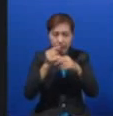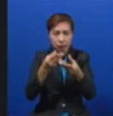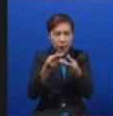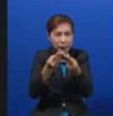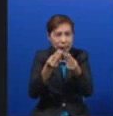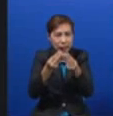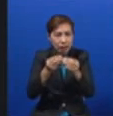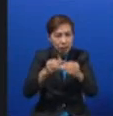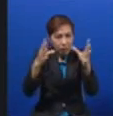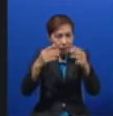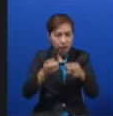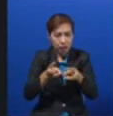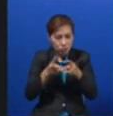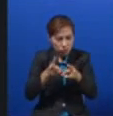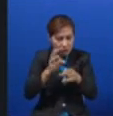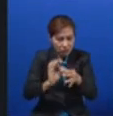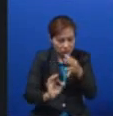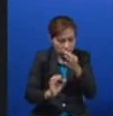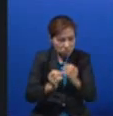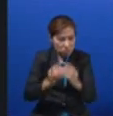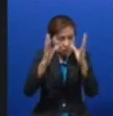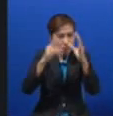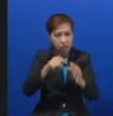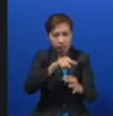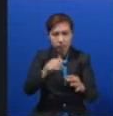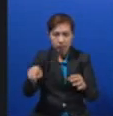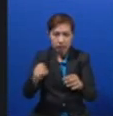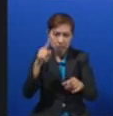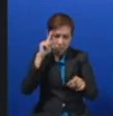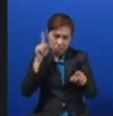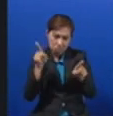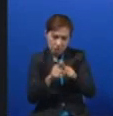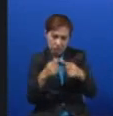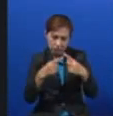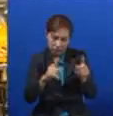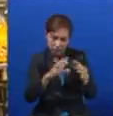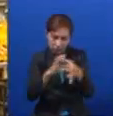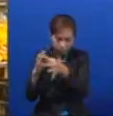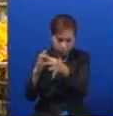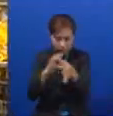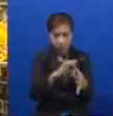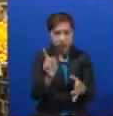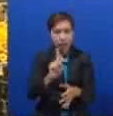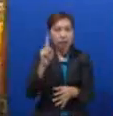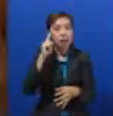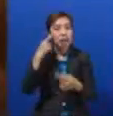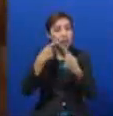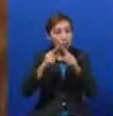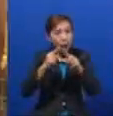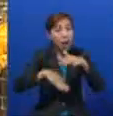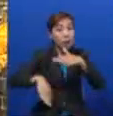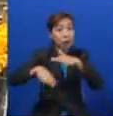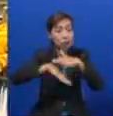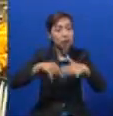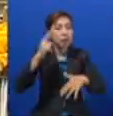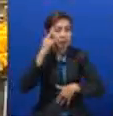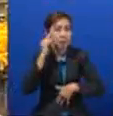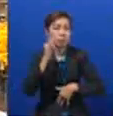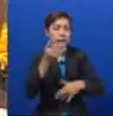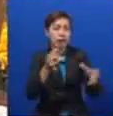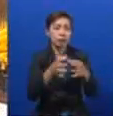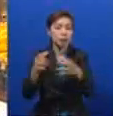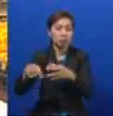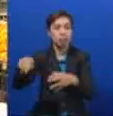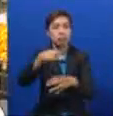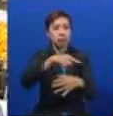รูปแบบการจุดระเบิดยังไม่สามารถระบุได้ว่ามีความเชื่อมโยงกันหรือไม่สันนิษฐานเบื้องต้นว่าทั้ง 2กลุ่มมี